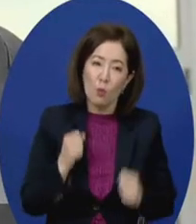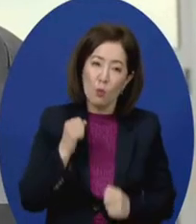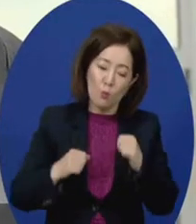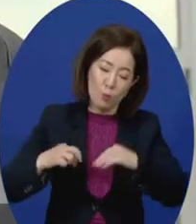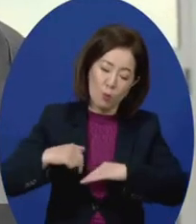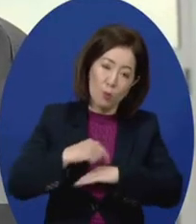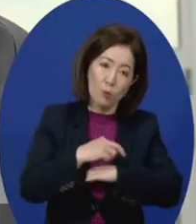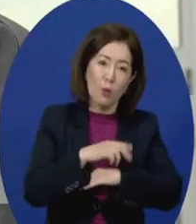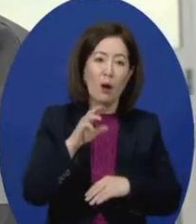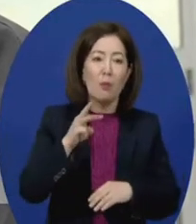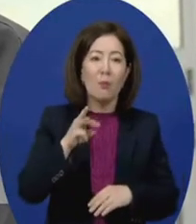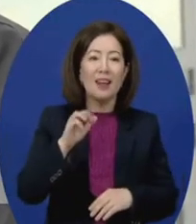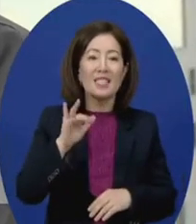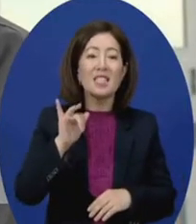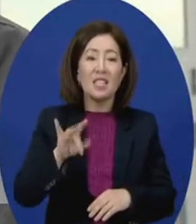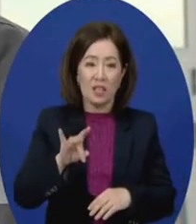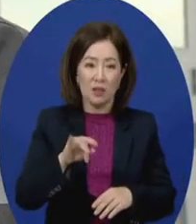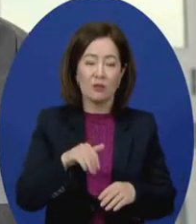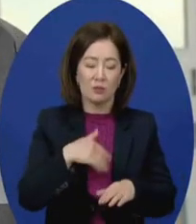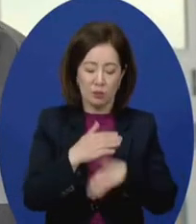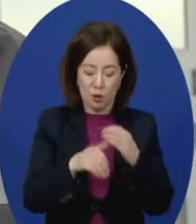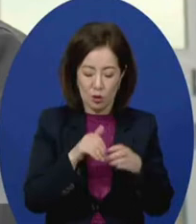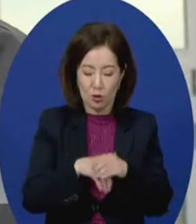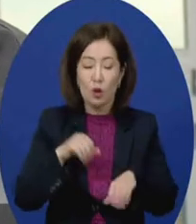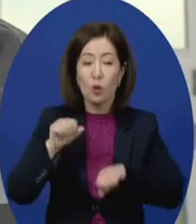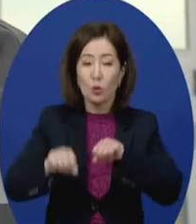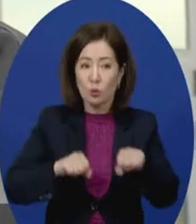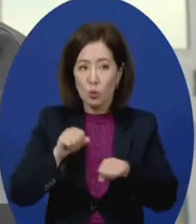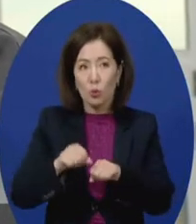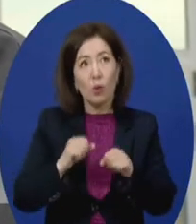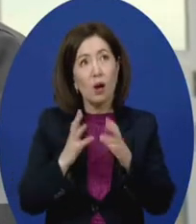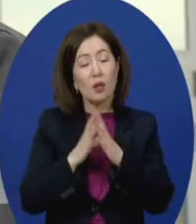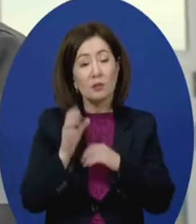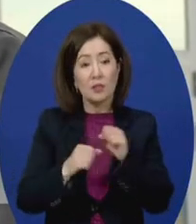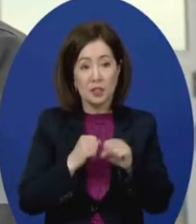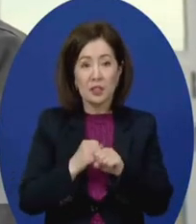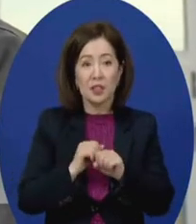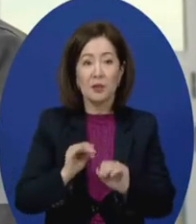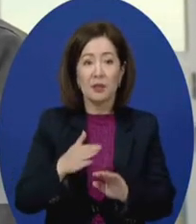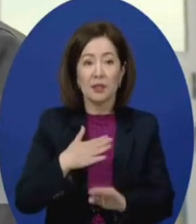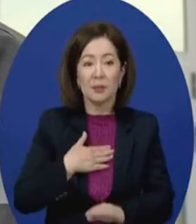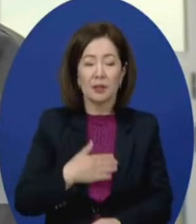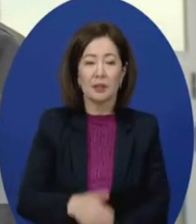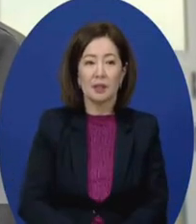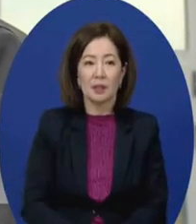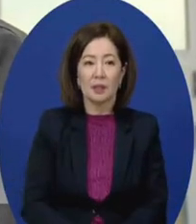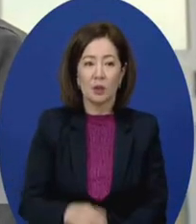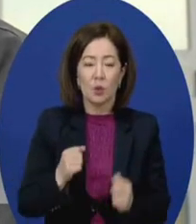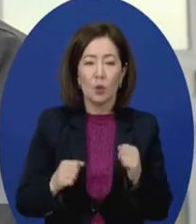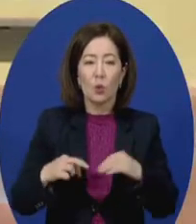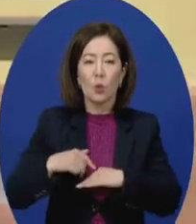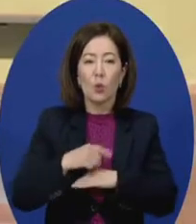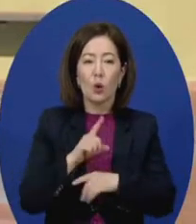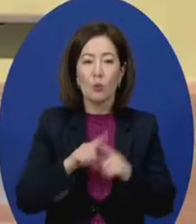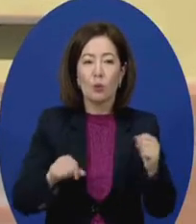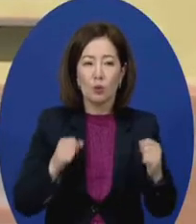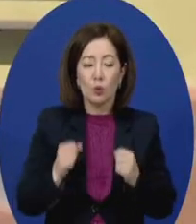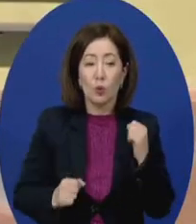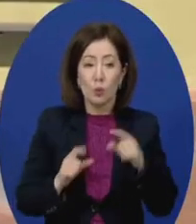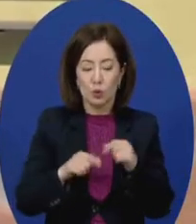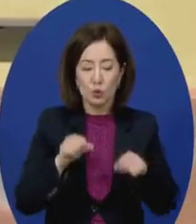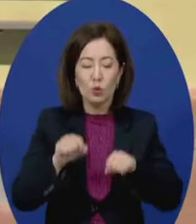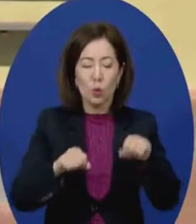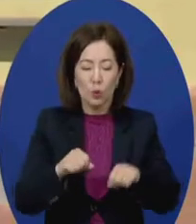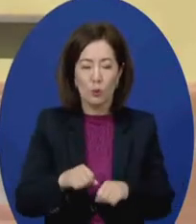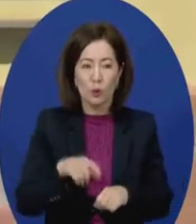ирж ирсэн. Тэгээд дугуй одоо 10 жил болж байна. Гүүхэ ойлаад дуурал. Одоо хүм